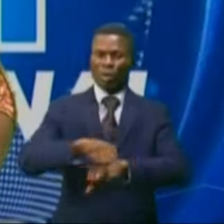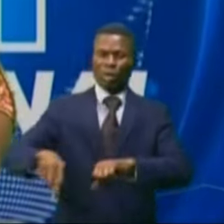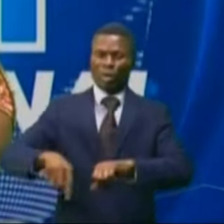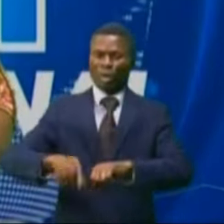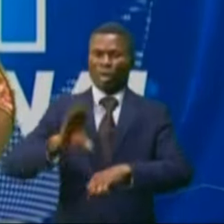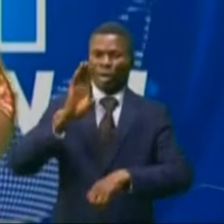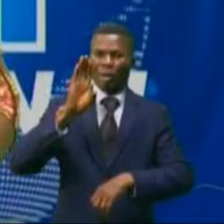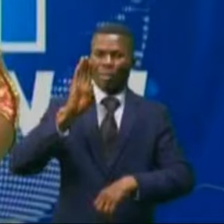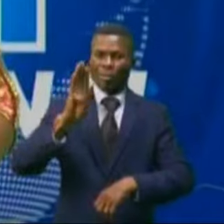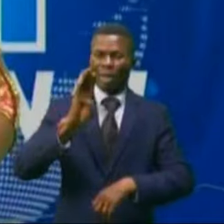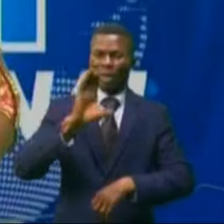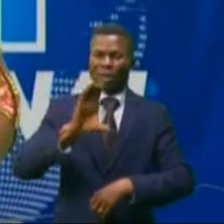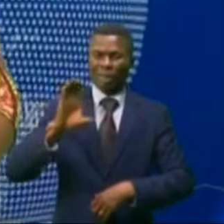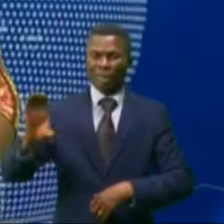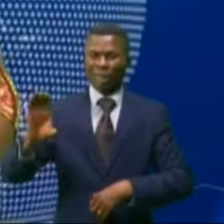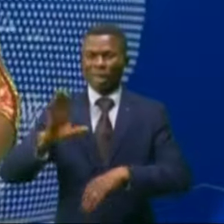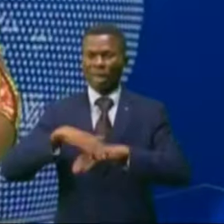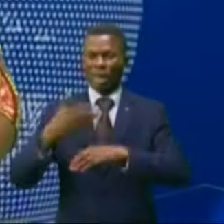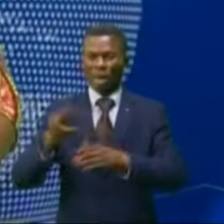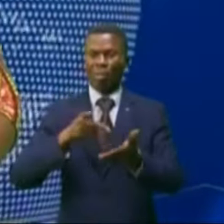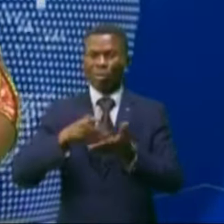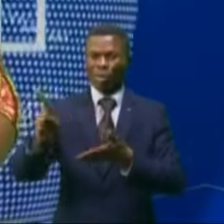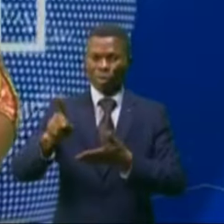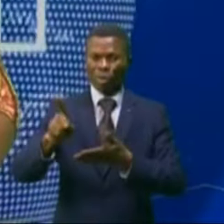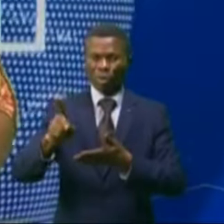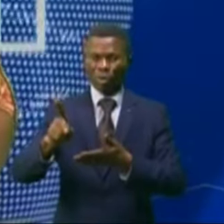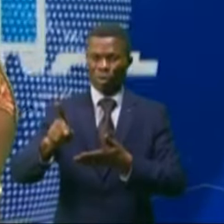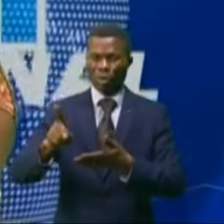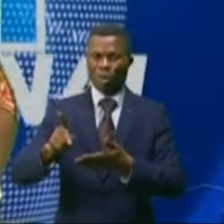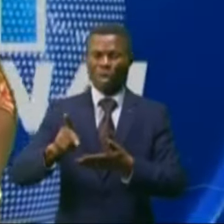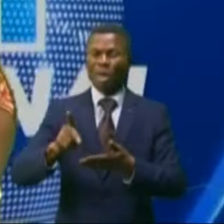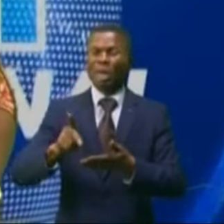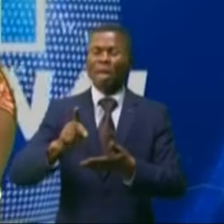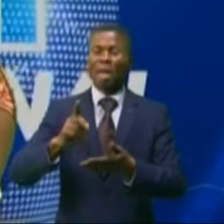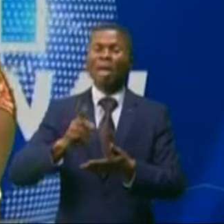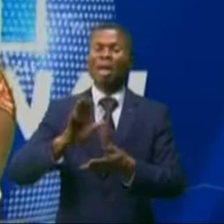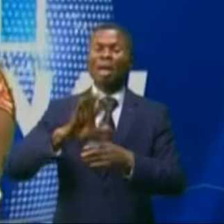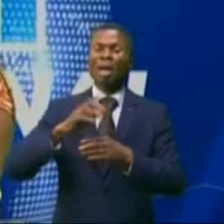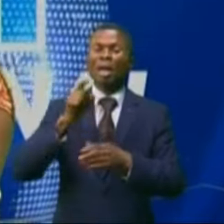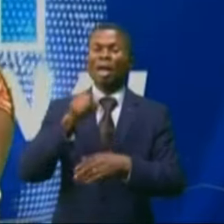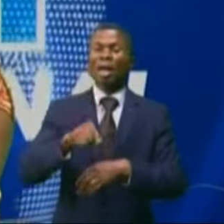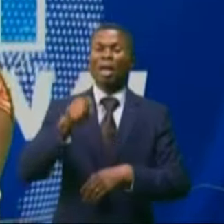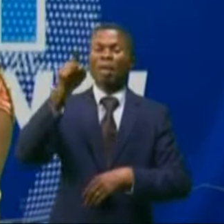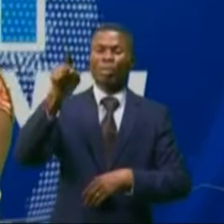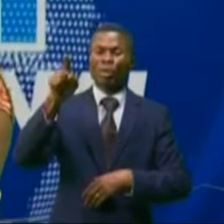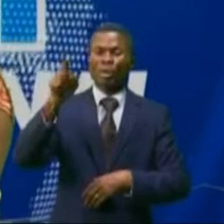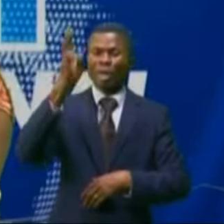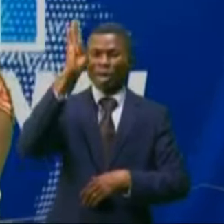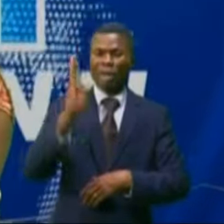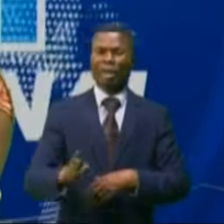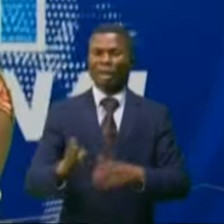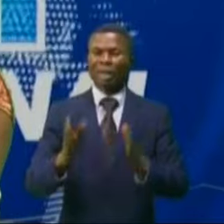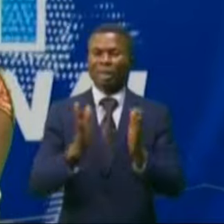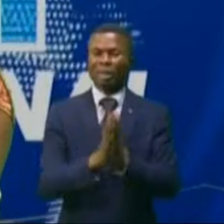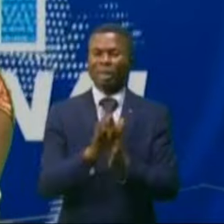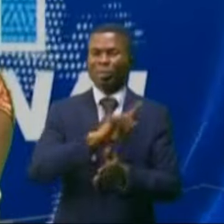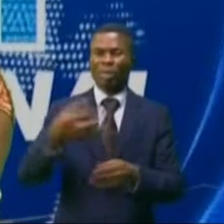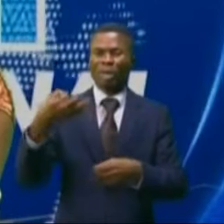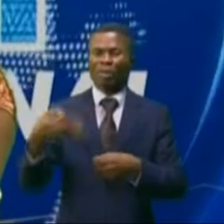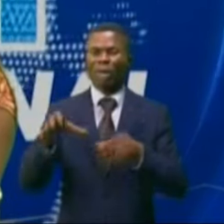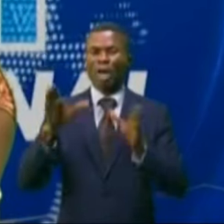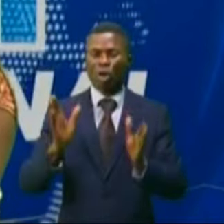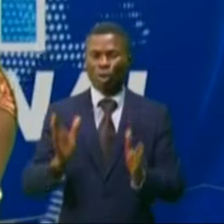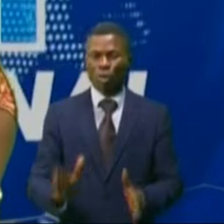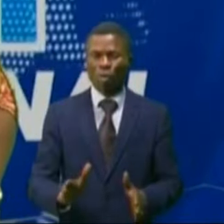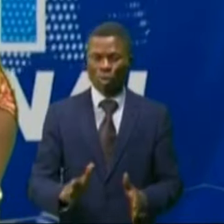BCC après un paiement non remboursable de 1 410 000 francs congolais